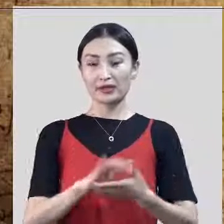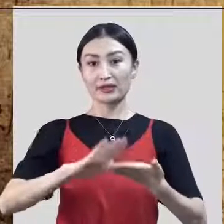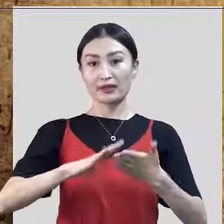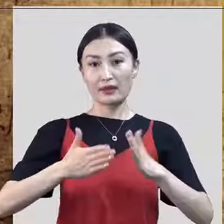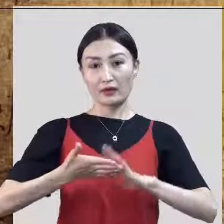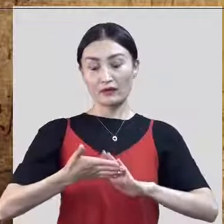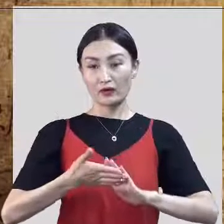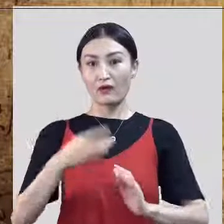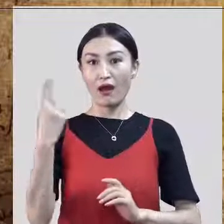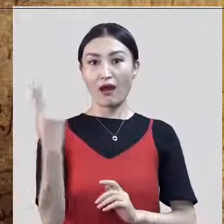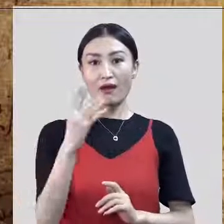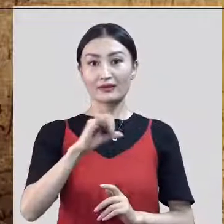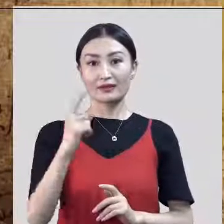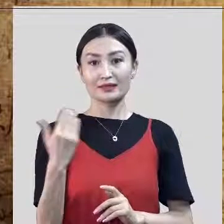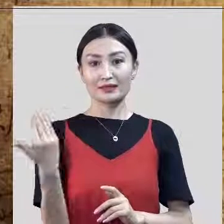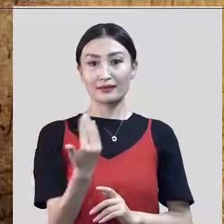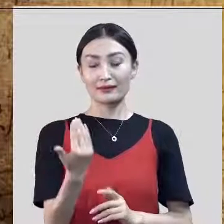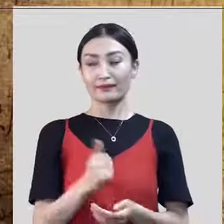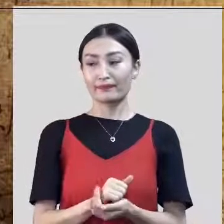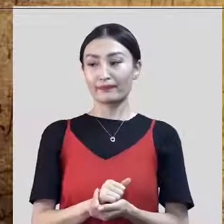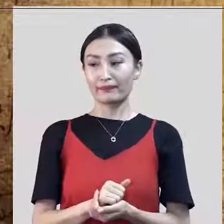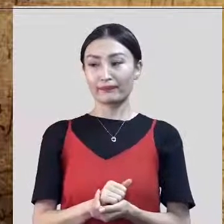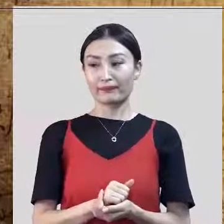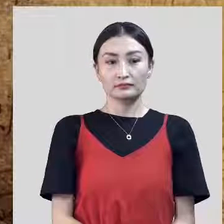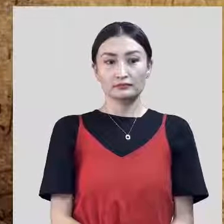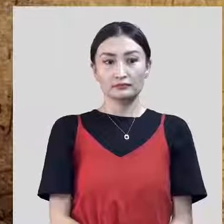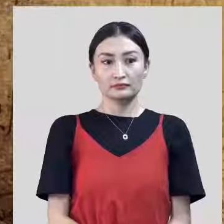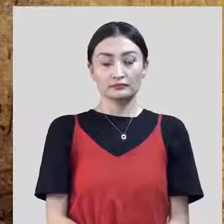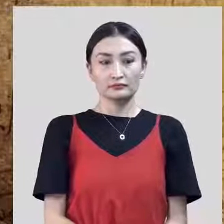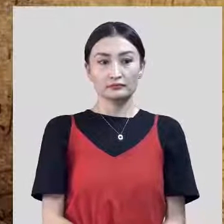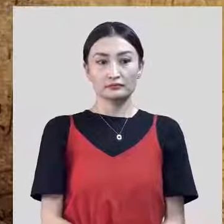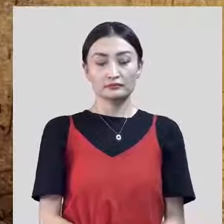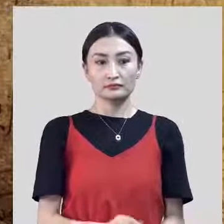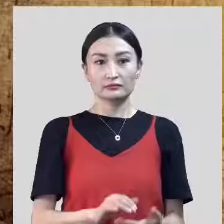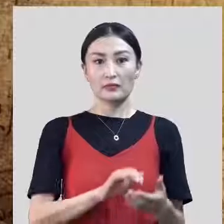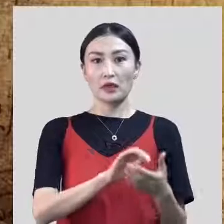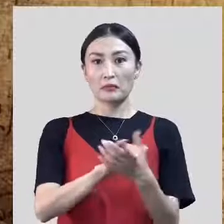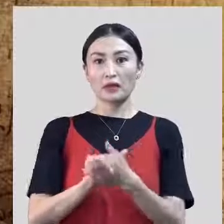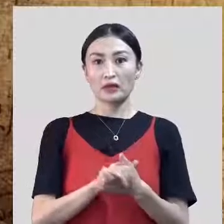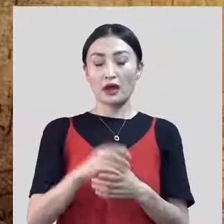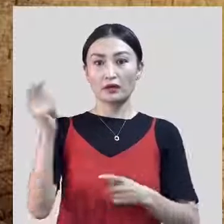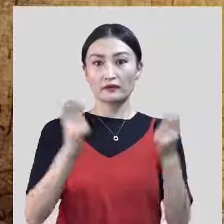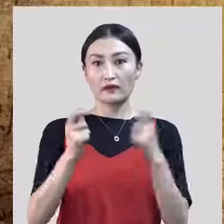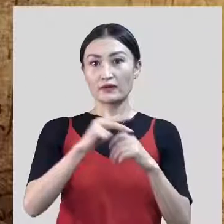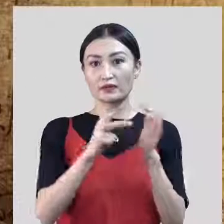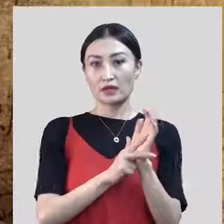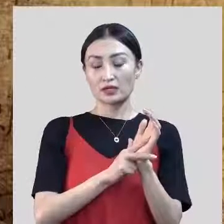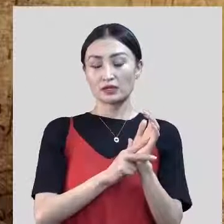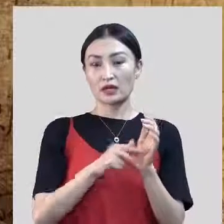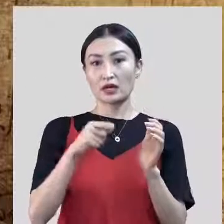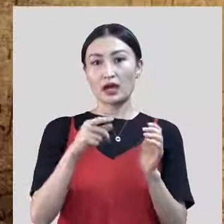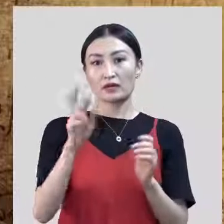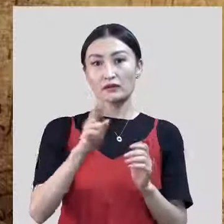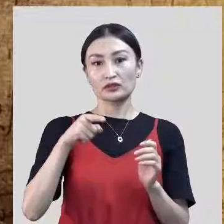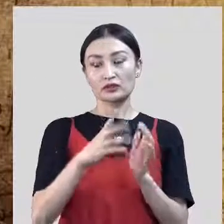договоров один из них мирно конференция в париже 18 января